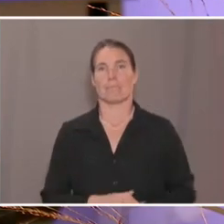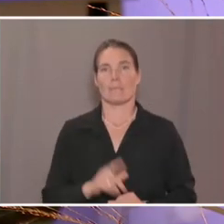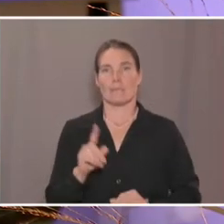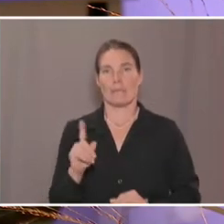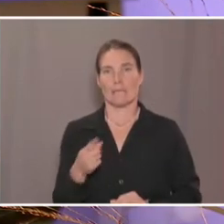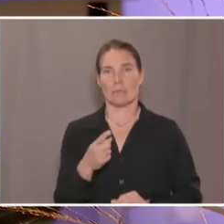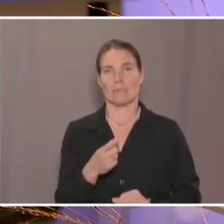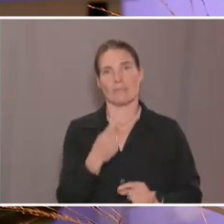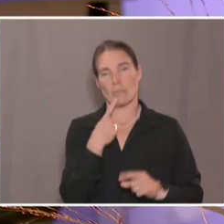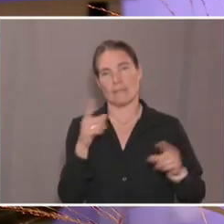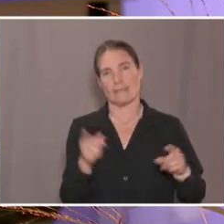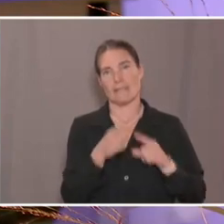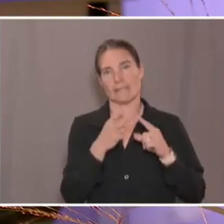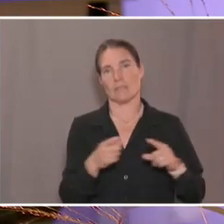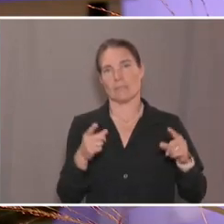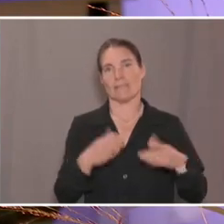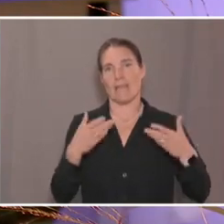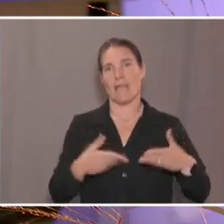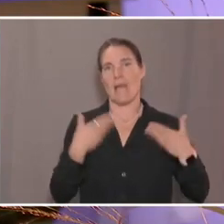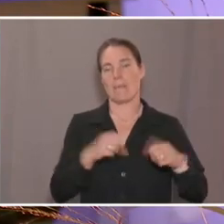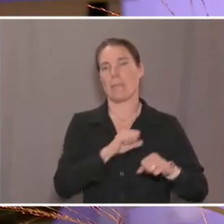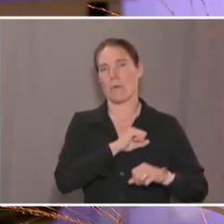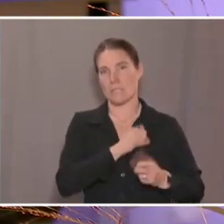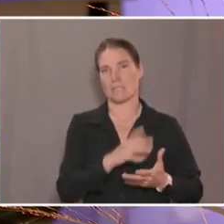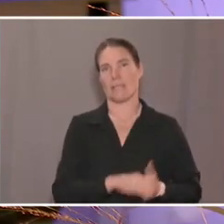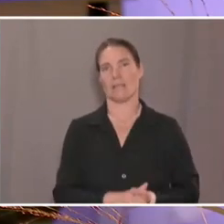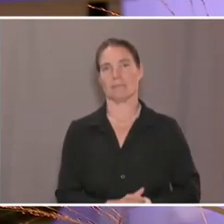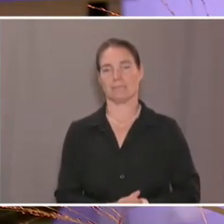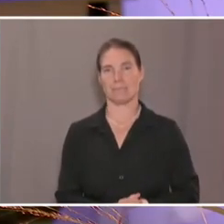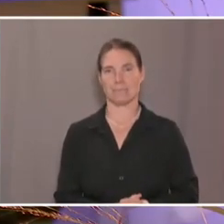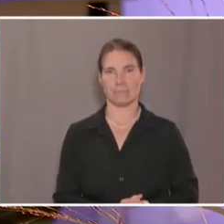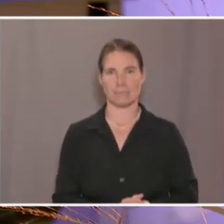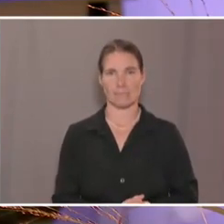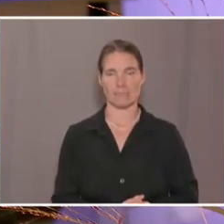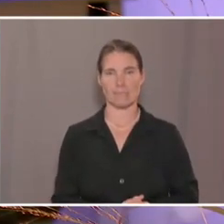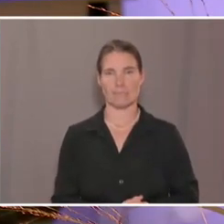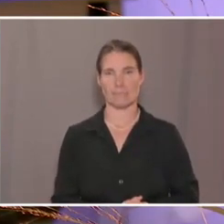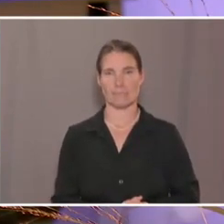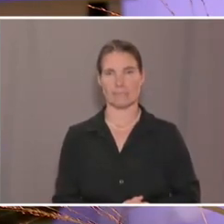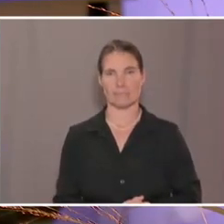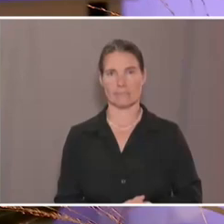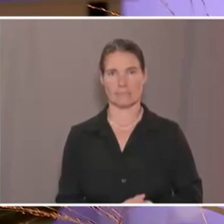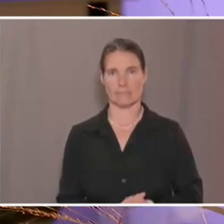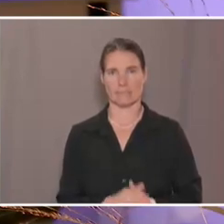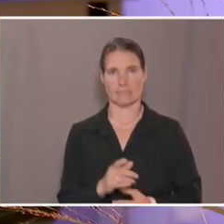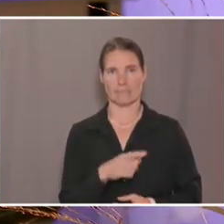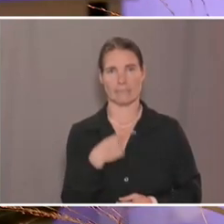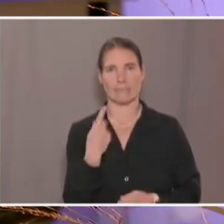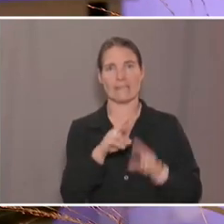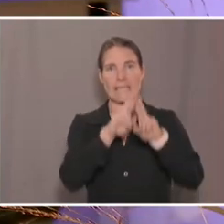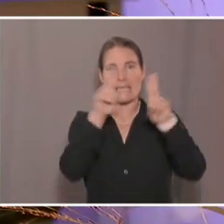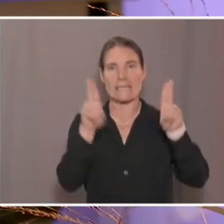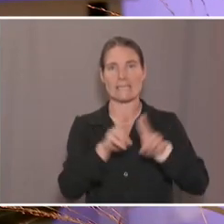Happy Birthday und Bon Anniversaire und ich Till Löcke auch noch machen, weil Sie sind eine